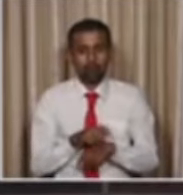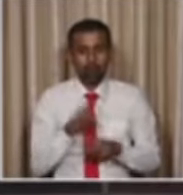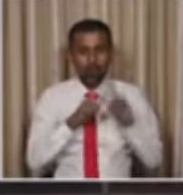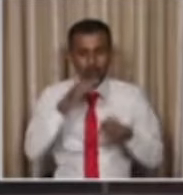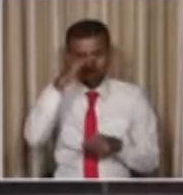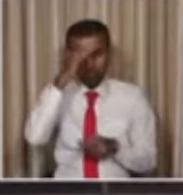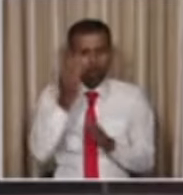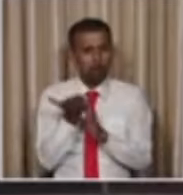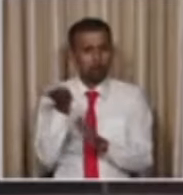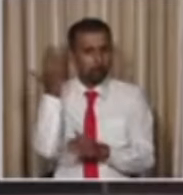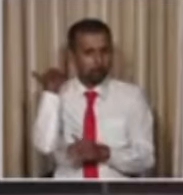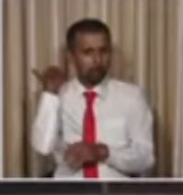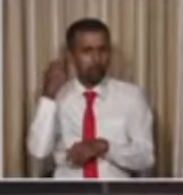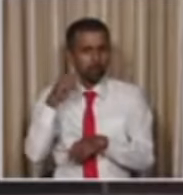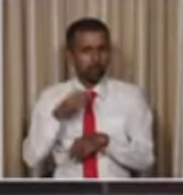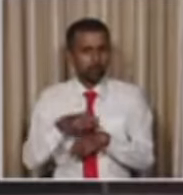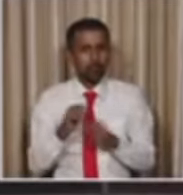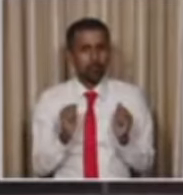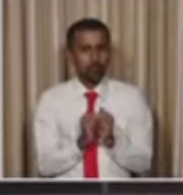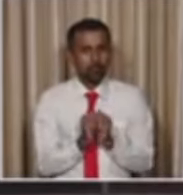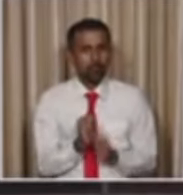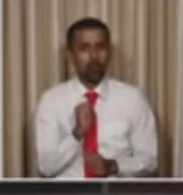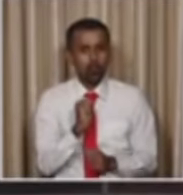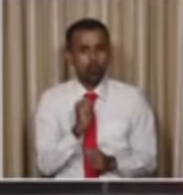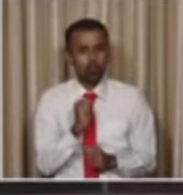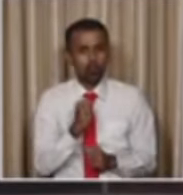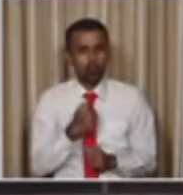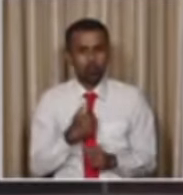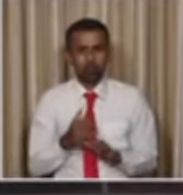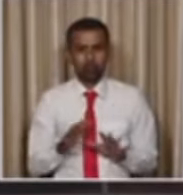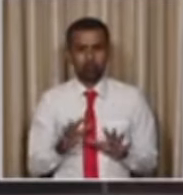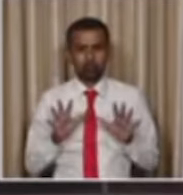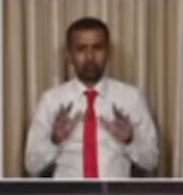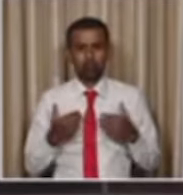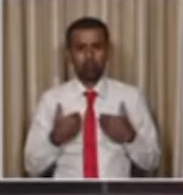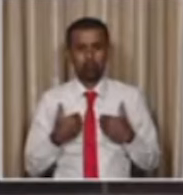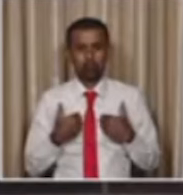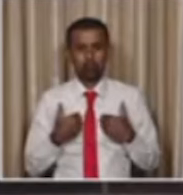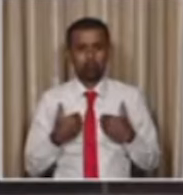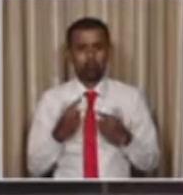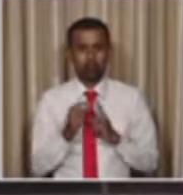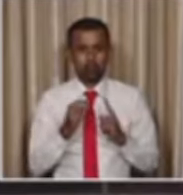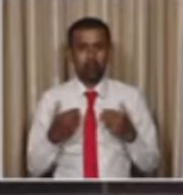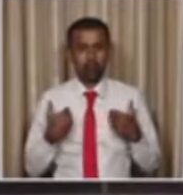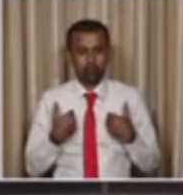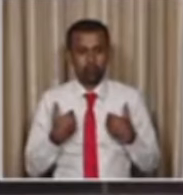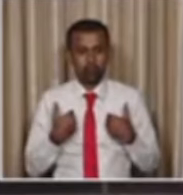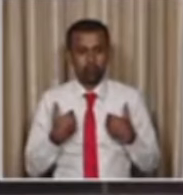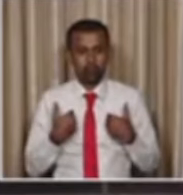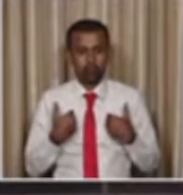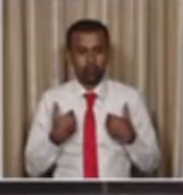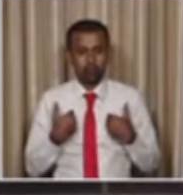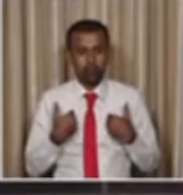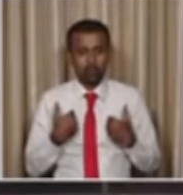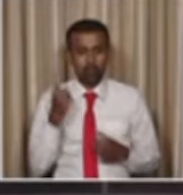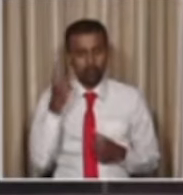කතානායකතුමා පසුගිය කාලයේ ක්‍රියා කරපු ආකාරයේ පිළිබඳව අපි මවිතේට පත් වෙලා තිබෙනවා පසුපෙළ මන්ත්‍රීවරු විදියට. අපි දන්නවා